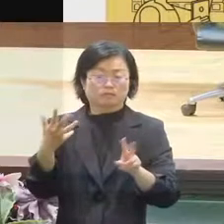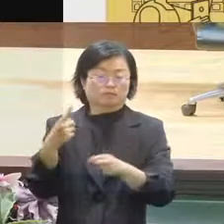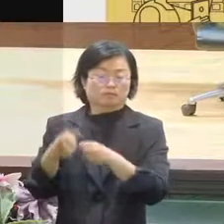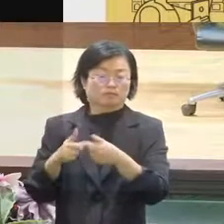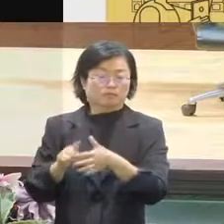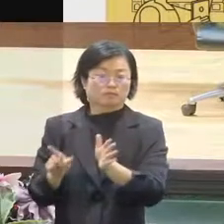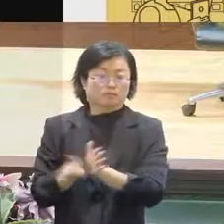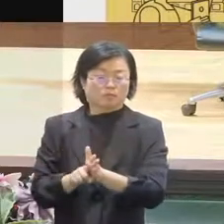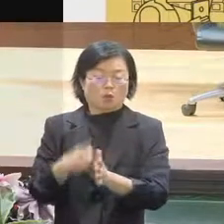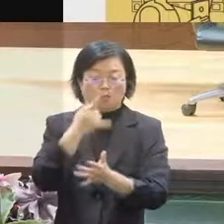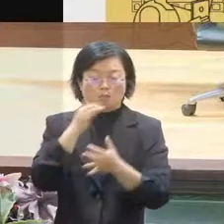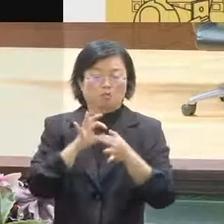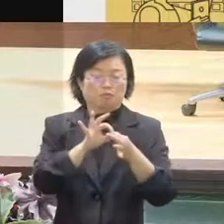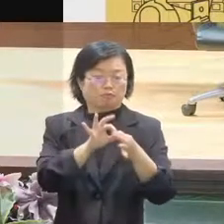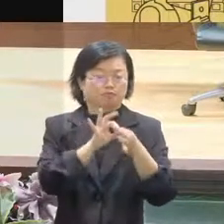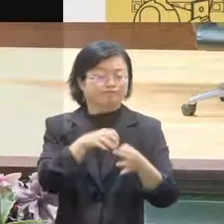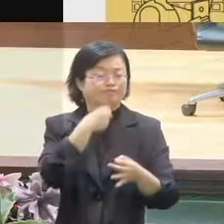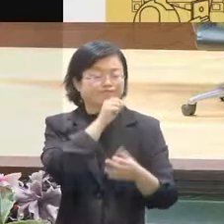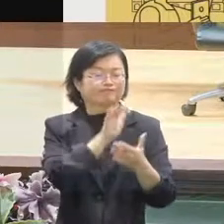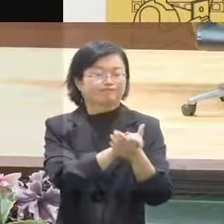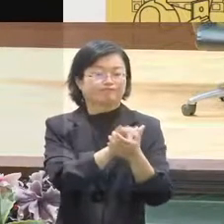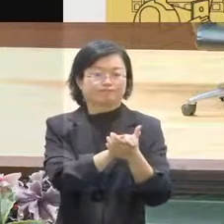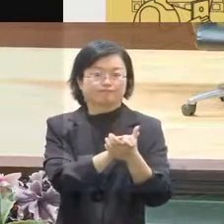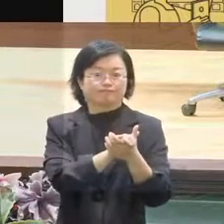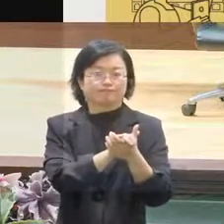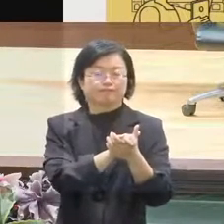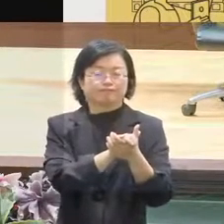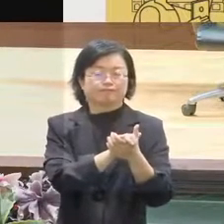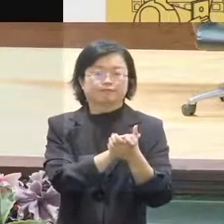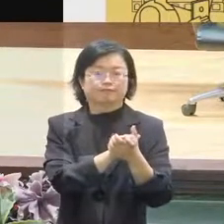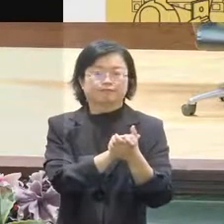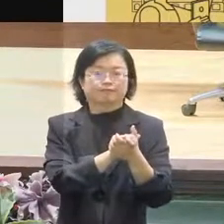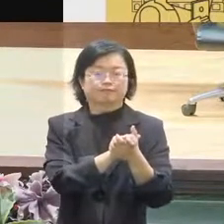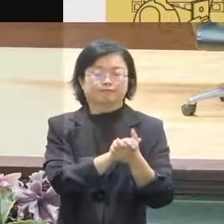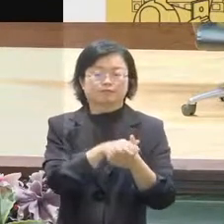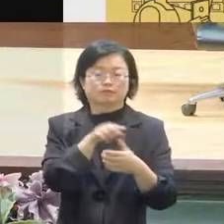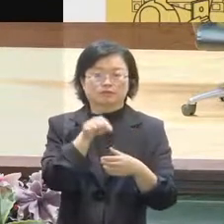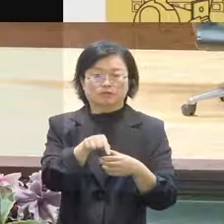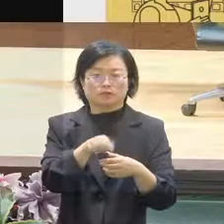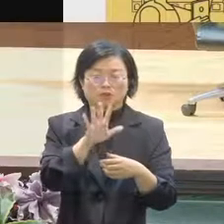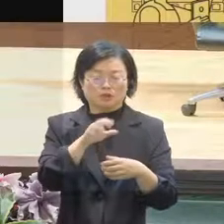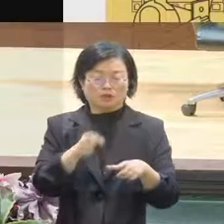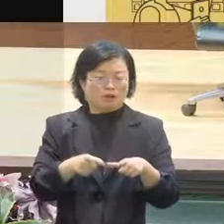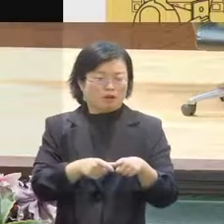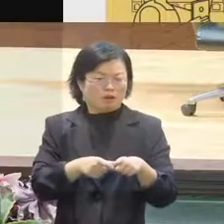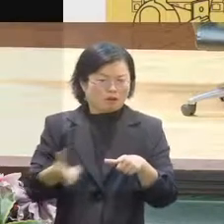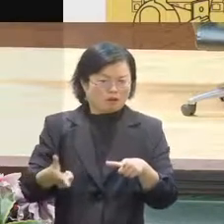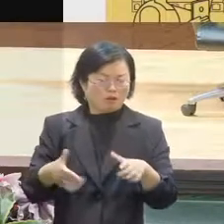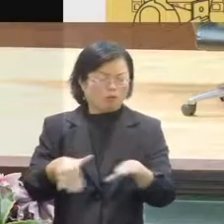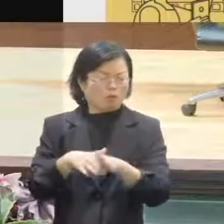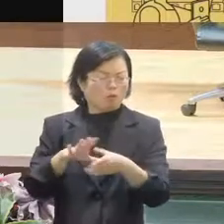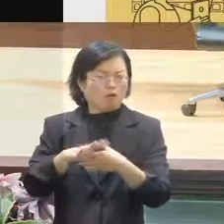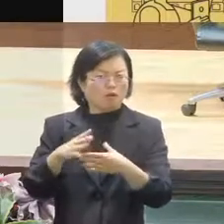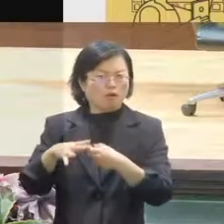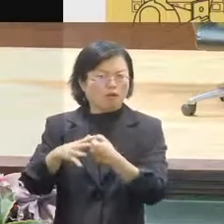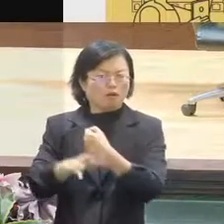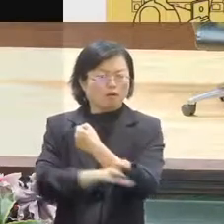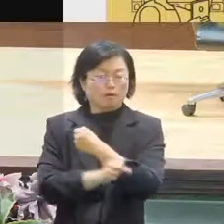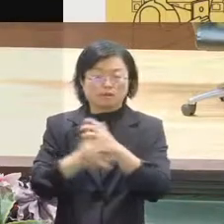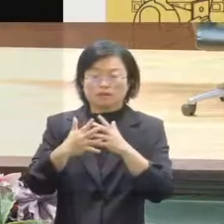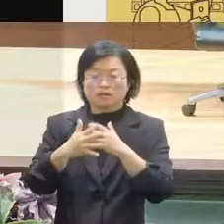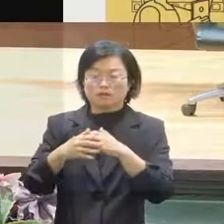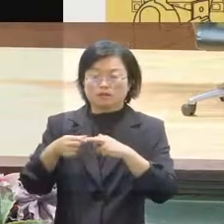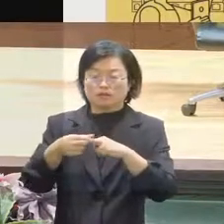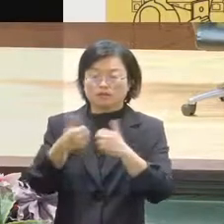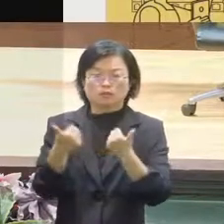也联系了台湾的朋友，特别是联系到了开放文化基金会，去了解台湾从民